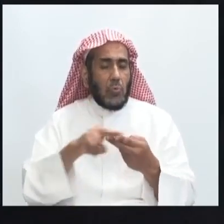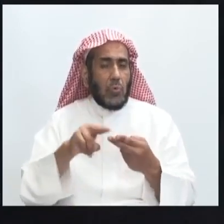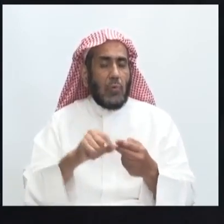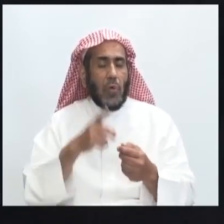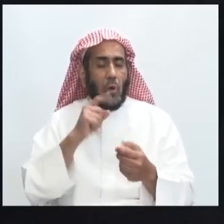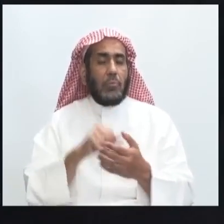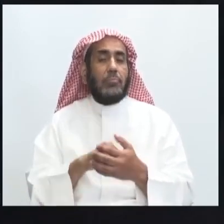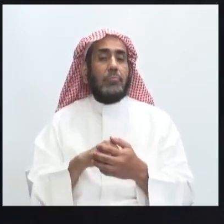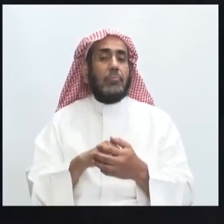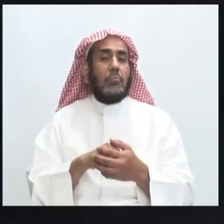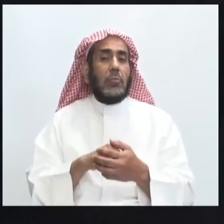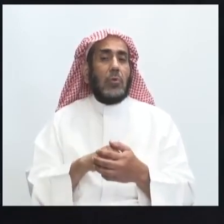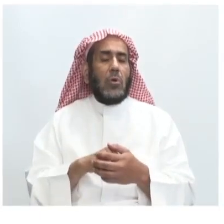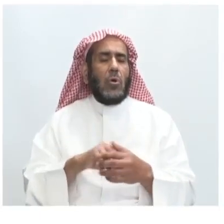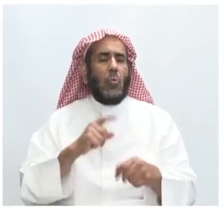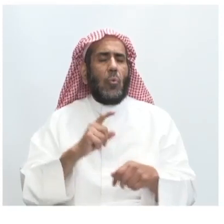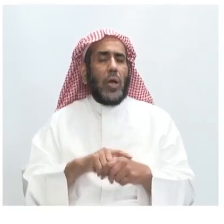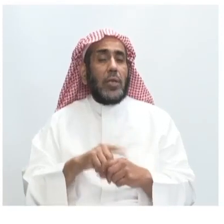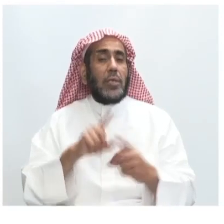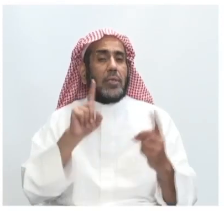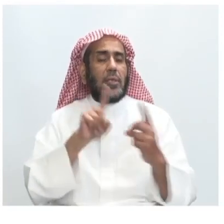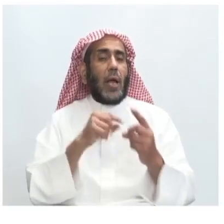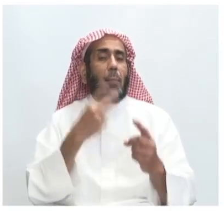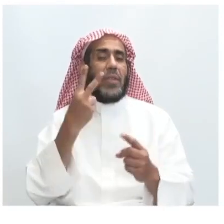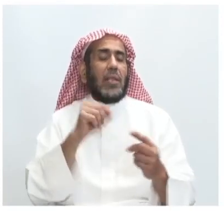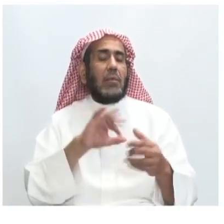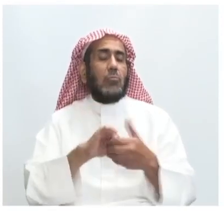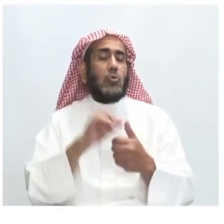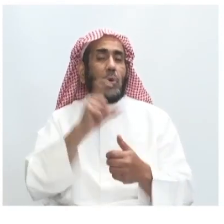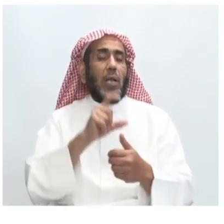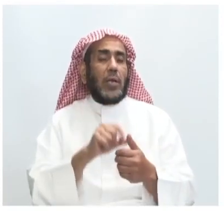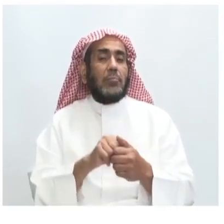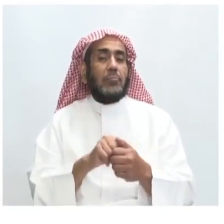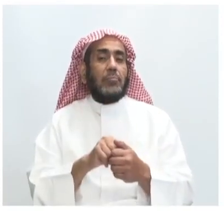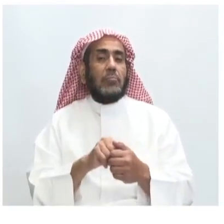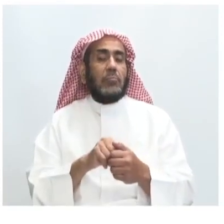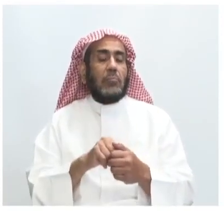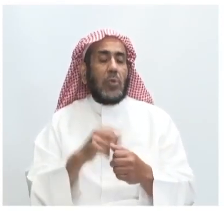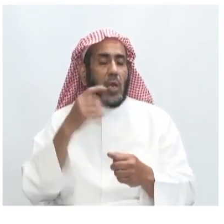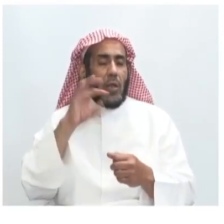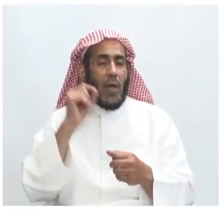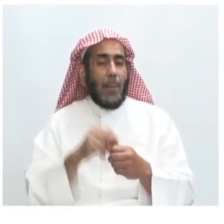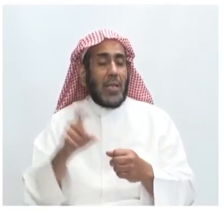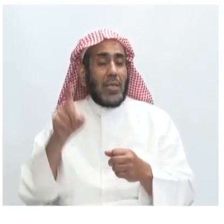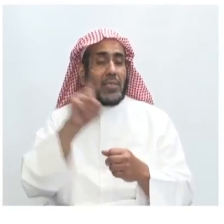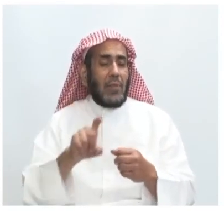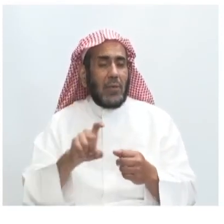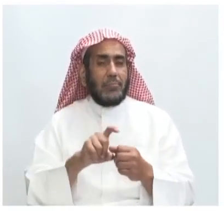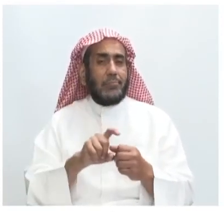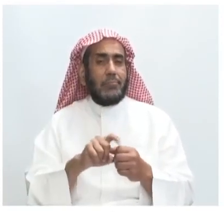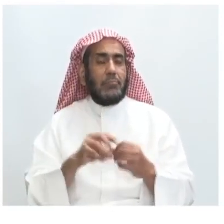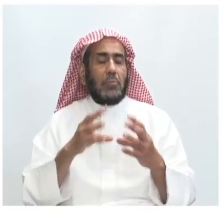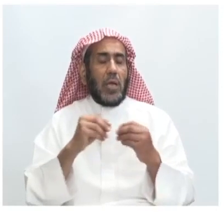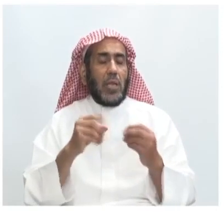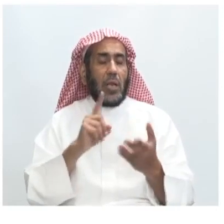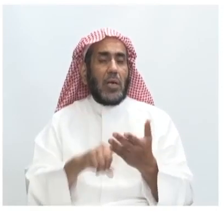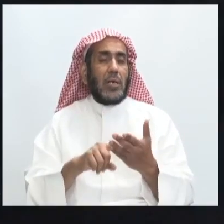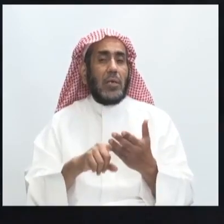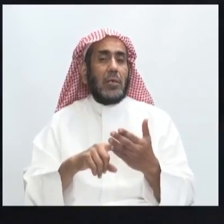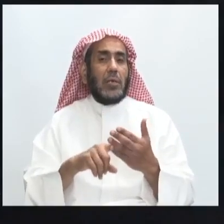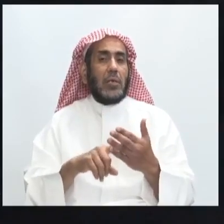ويقر بكذلك وحين تلتقي باثنين من زملائك مثلا وهذا ايضا حدث نفهم ان الاستفهام من معنى الحقيقي